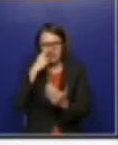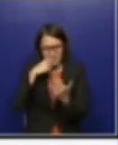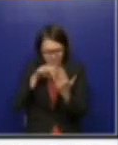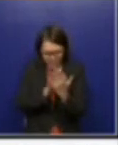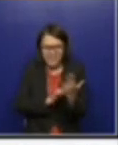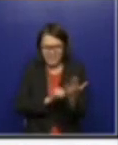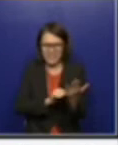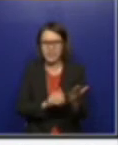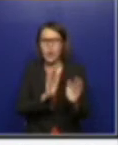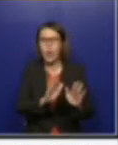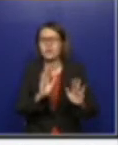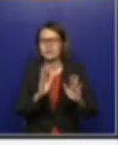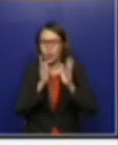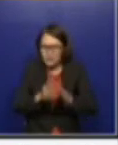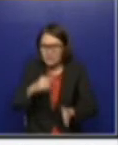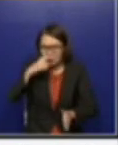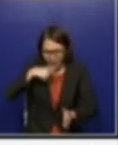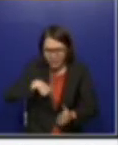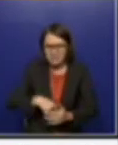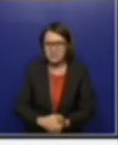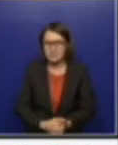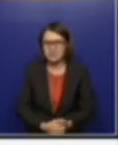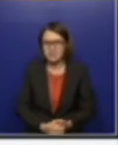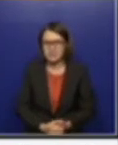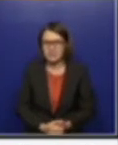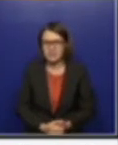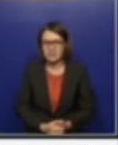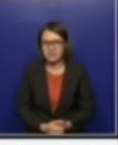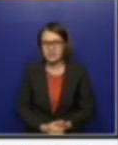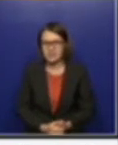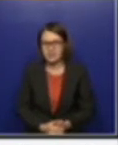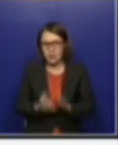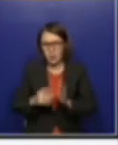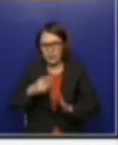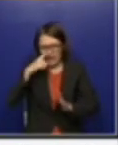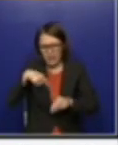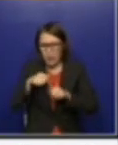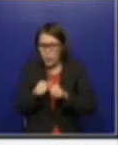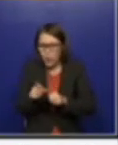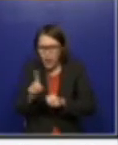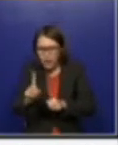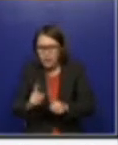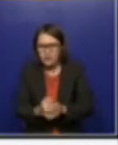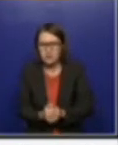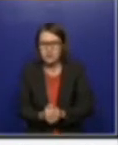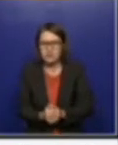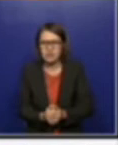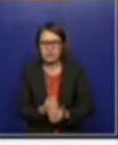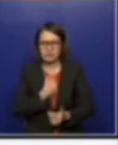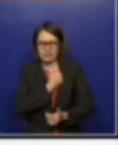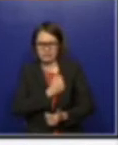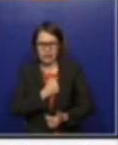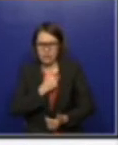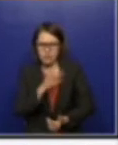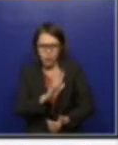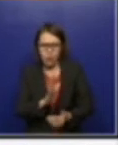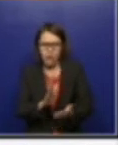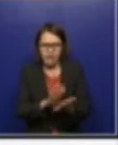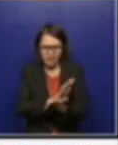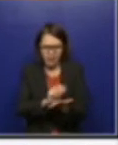ไทยแล้วคนไทยอยู่บนผืนแผ่นดินไหนอย่าเสียใจที่จะมอบเอกสารสิทธิ์ให้เข